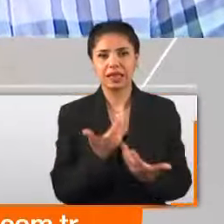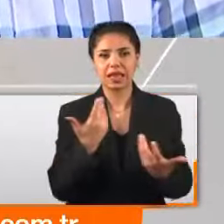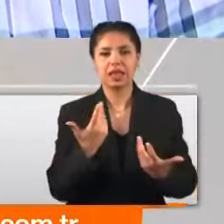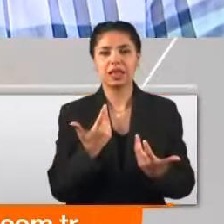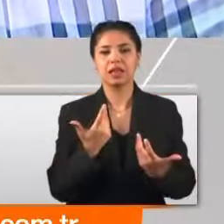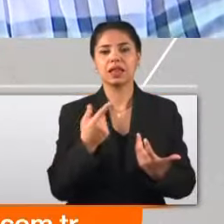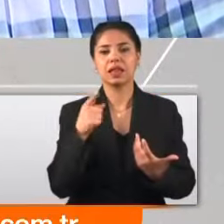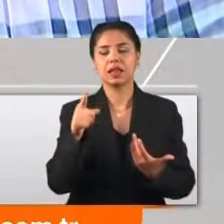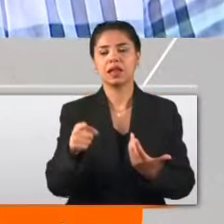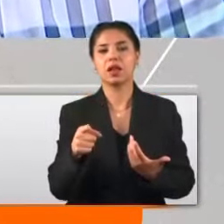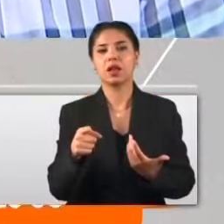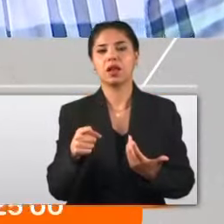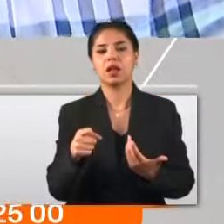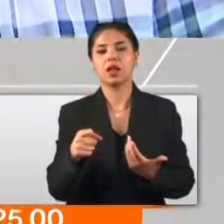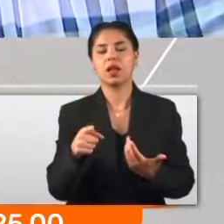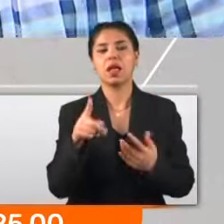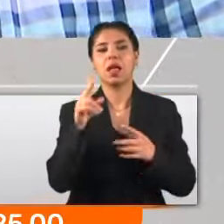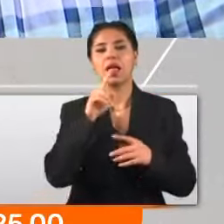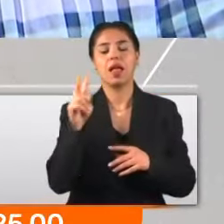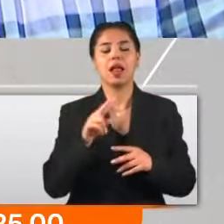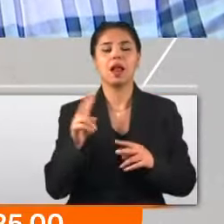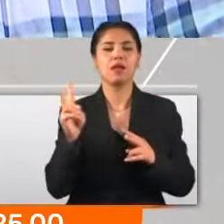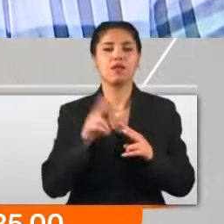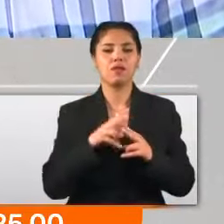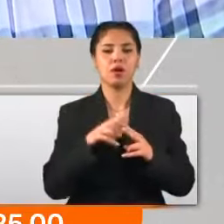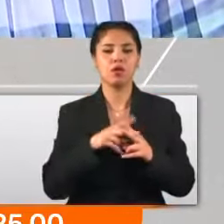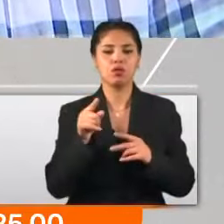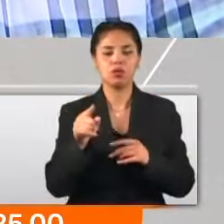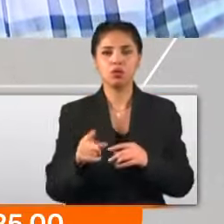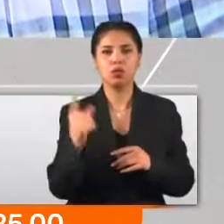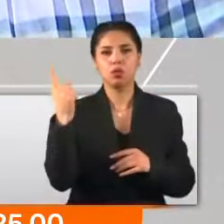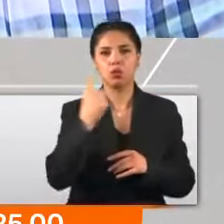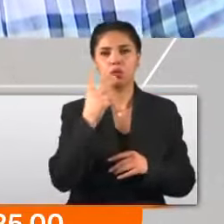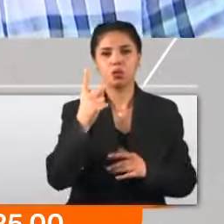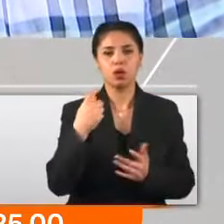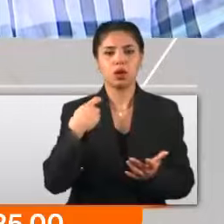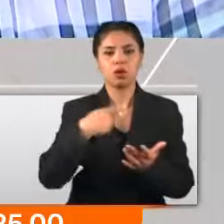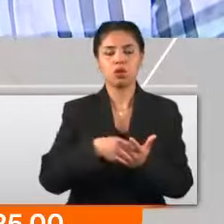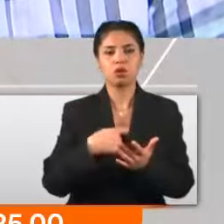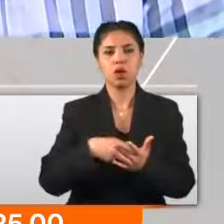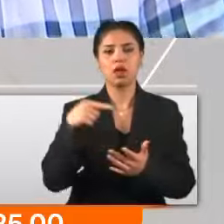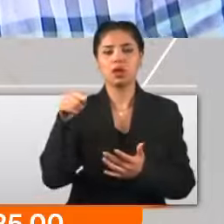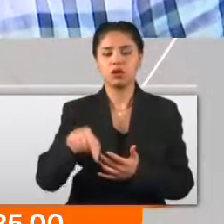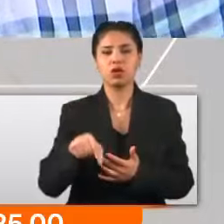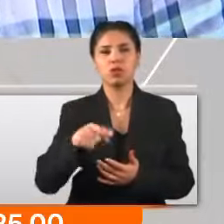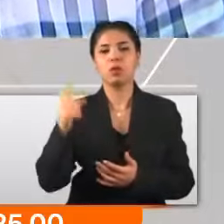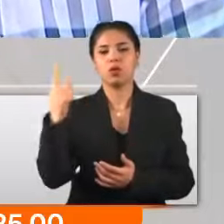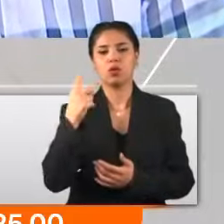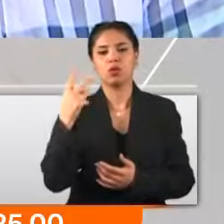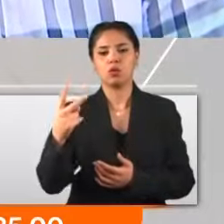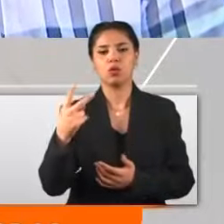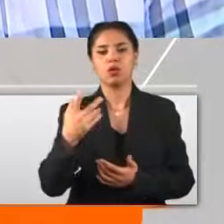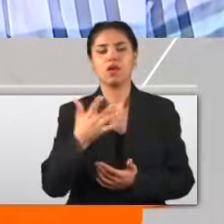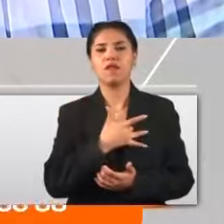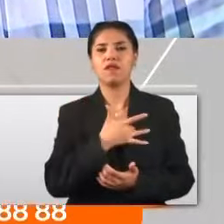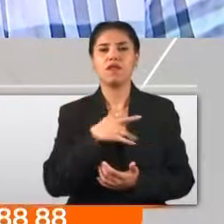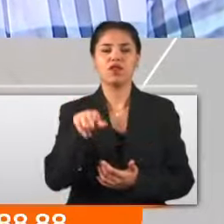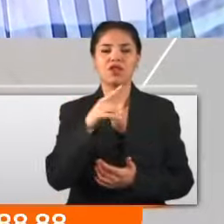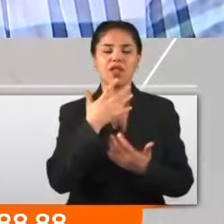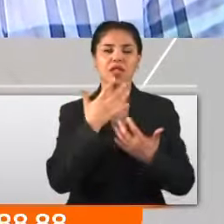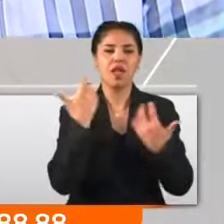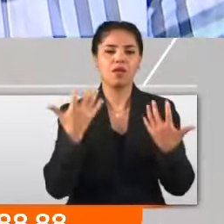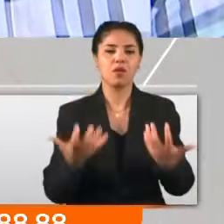için elektrik faturamıza %2 para ödedik. Bir %2 de o zaman şu zavallı masum hayvanların